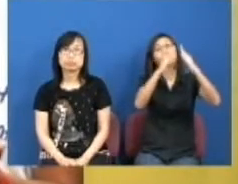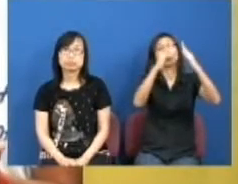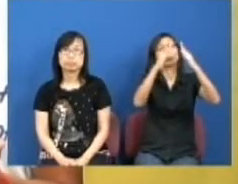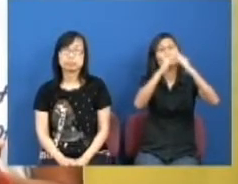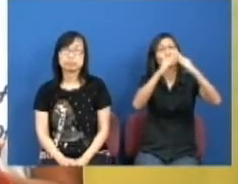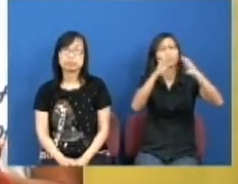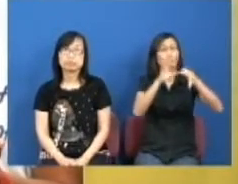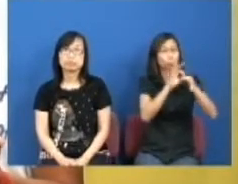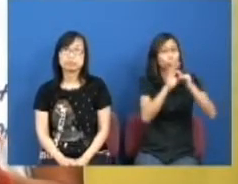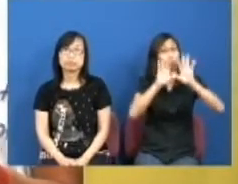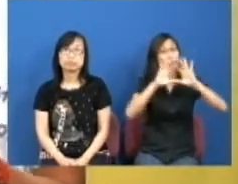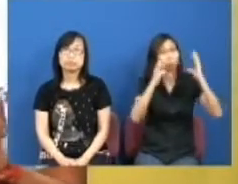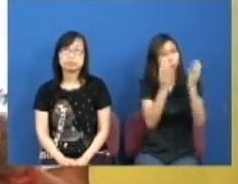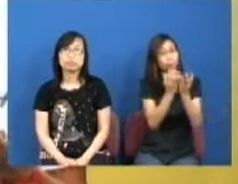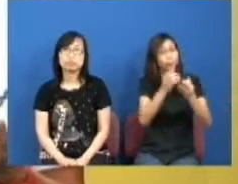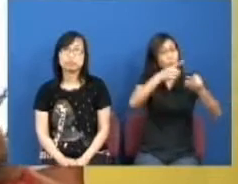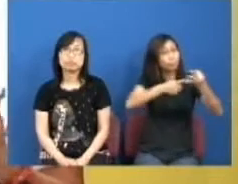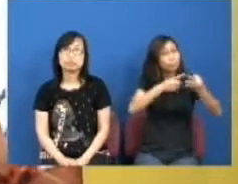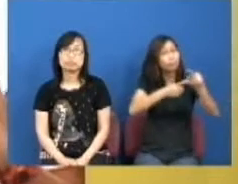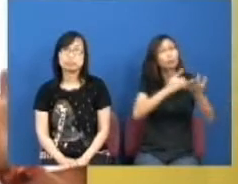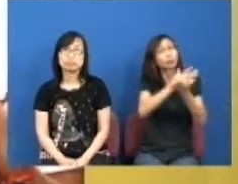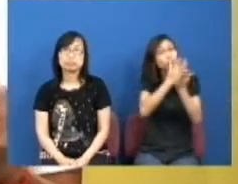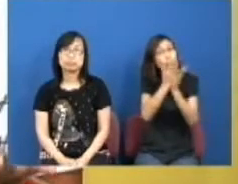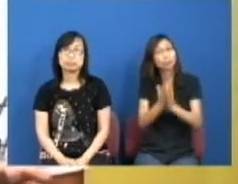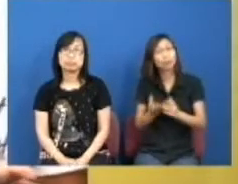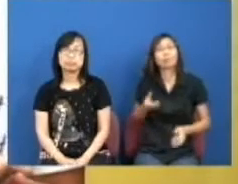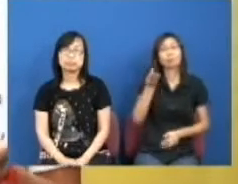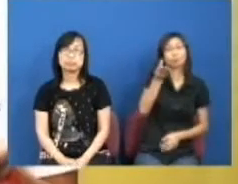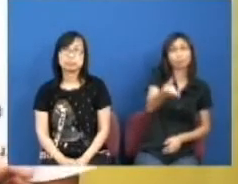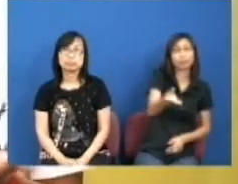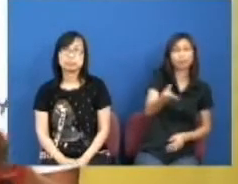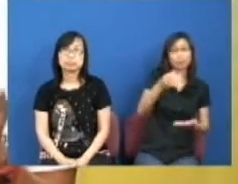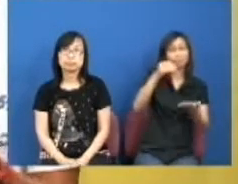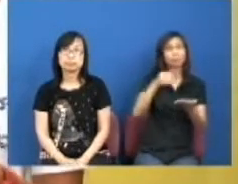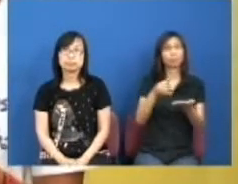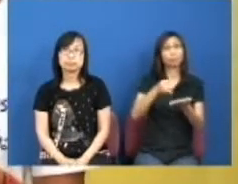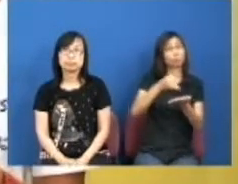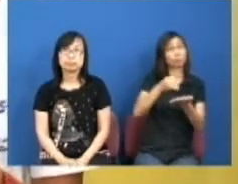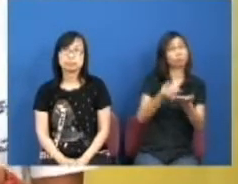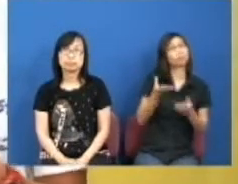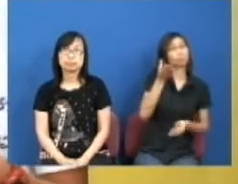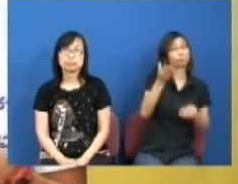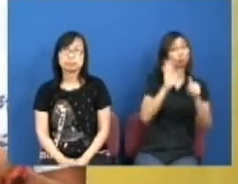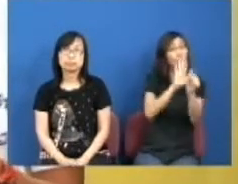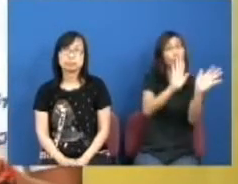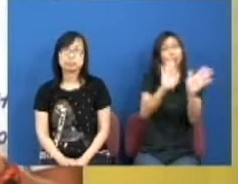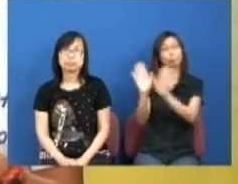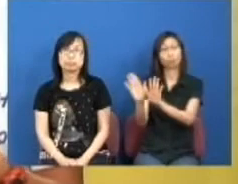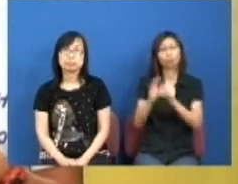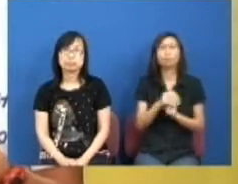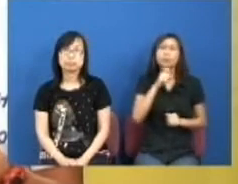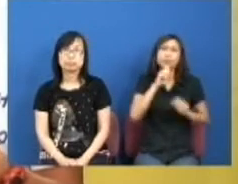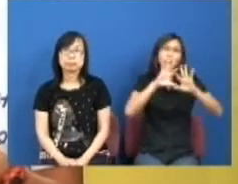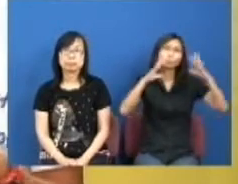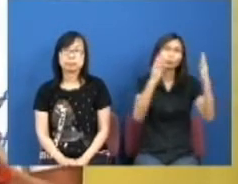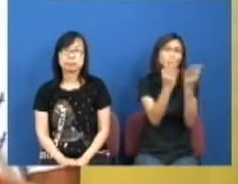義去到提供一些可能福利的服務啦。咁又或者其實有一些組織可能是